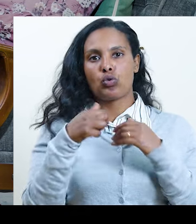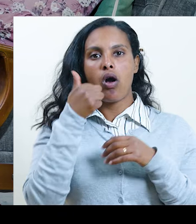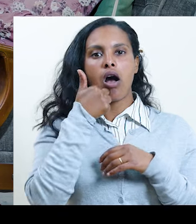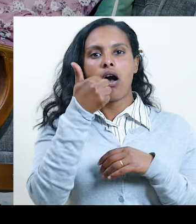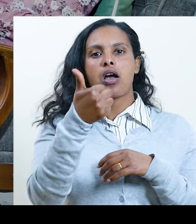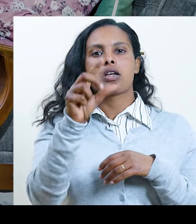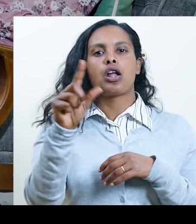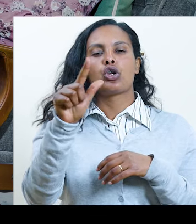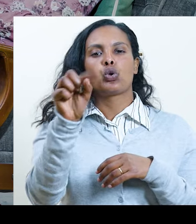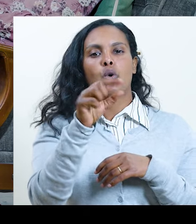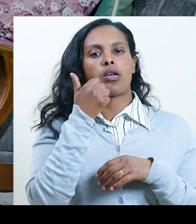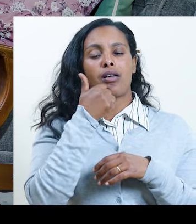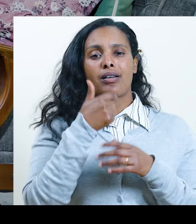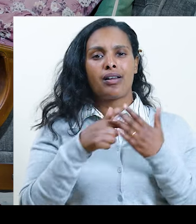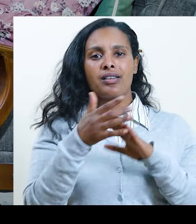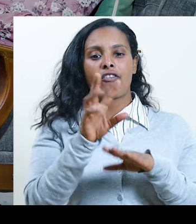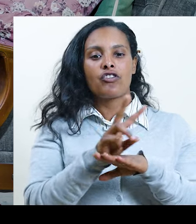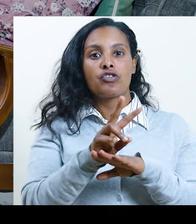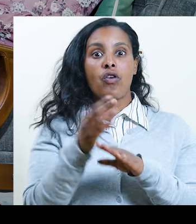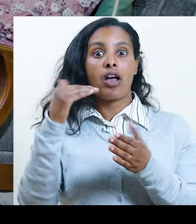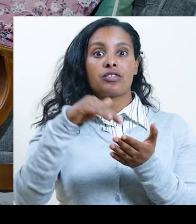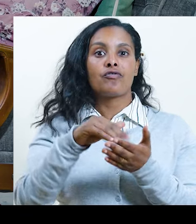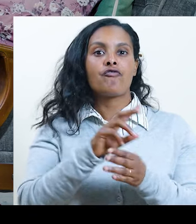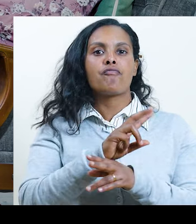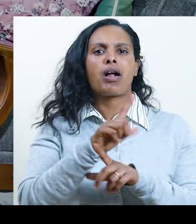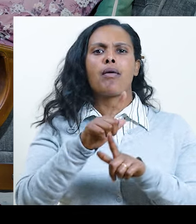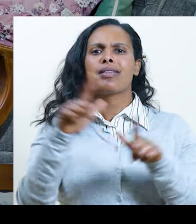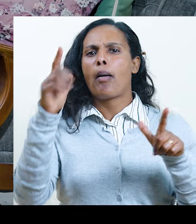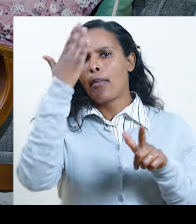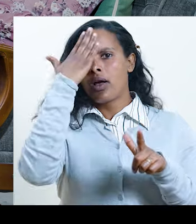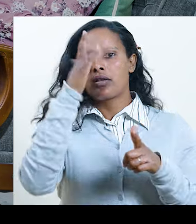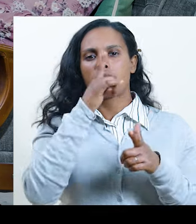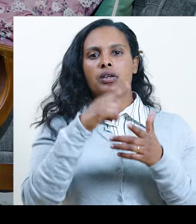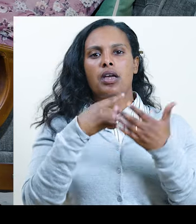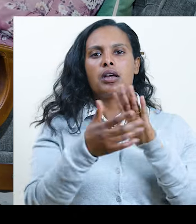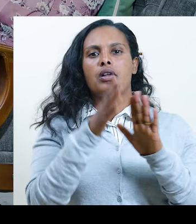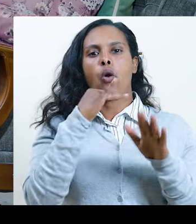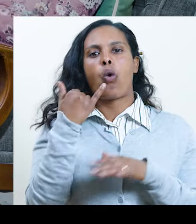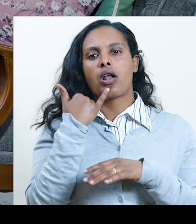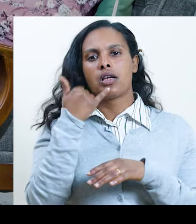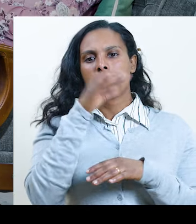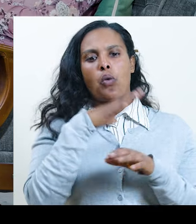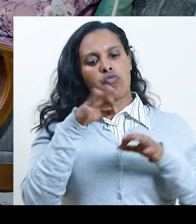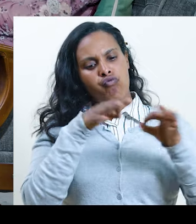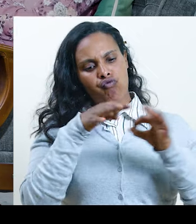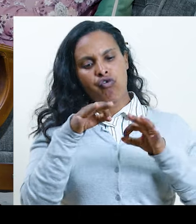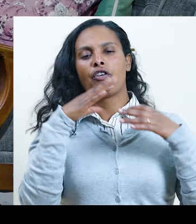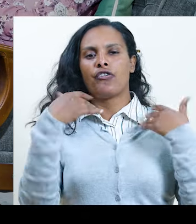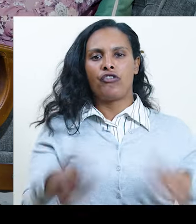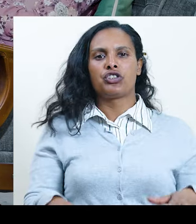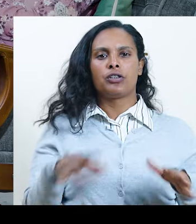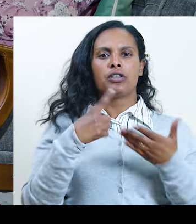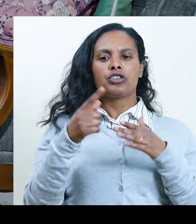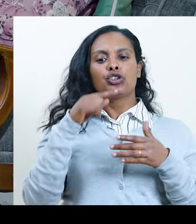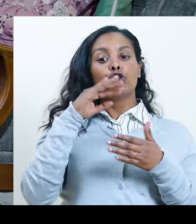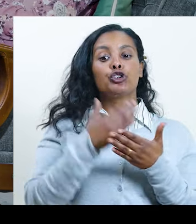እና ለዛ ነው የአንቺ ቪዲዮ ድጋሚ ቫይራል የወጣው ምናምን አለና ይሄ የደወለልኝ ሰው አስረዳኝ።